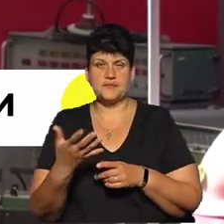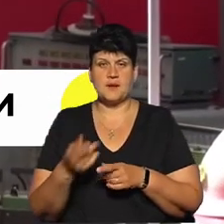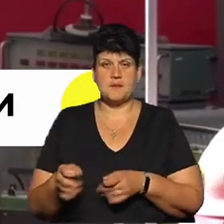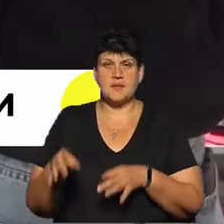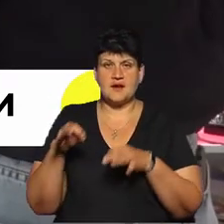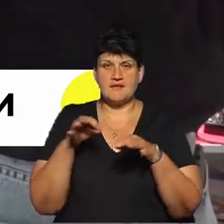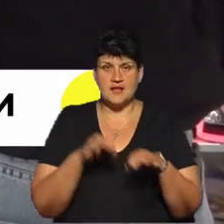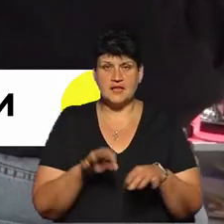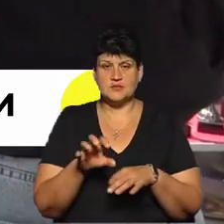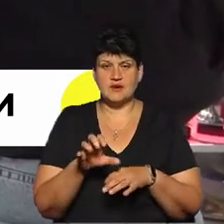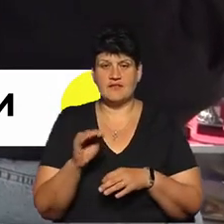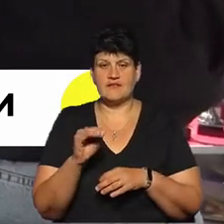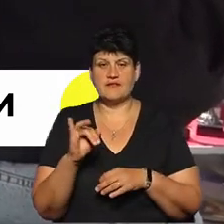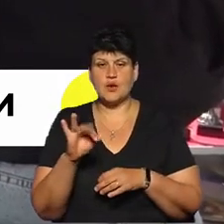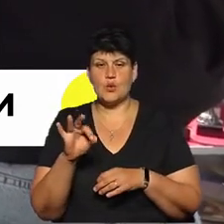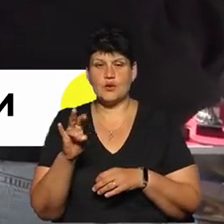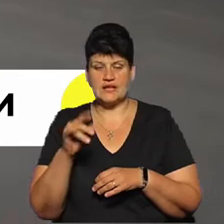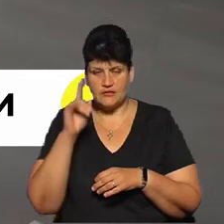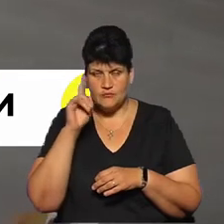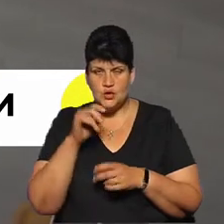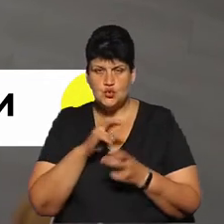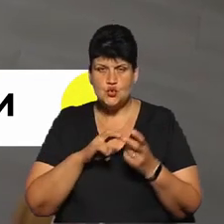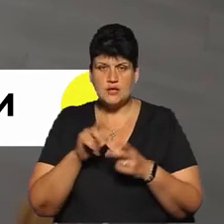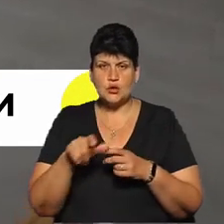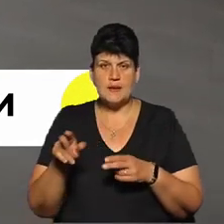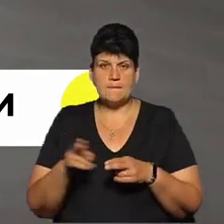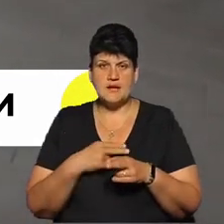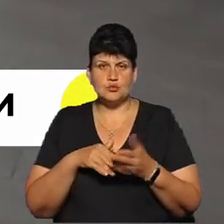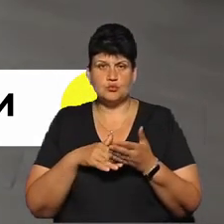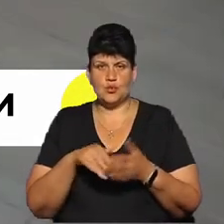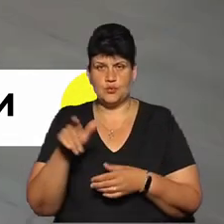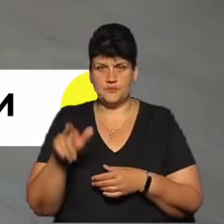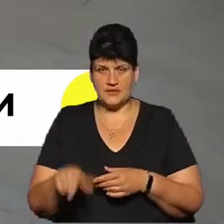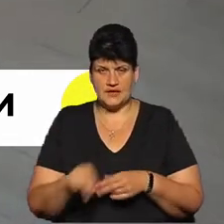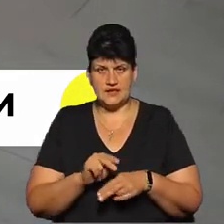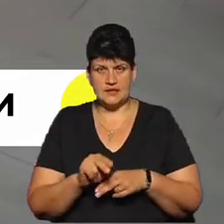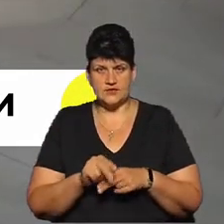Вона єдина в Україні вміє шукати людей без допомоги кінолога. Її навчали цього в Португалії.